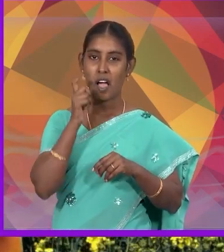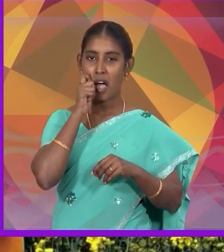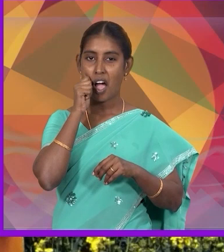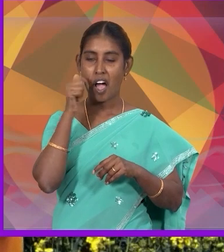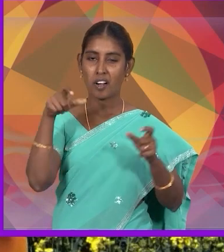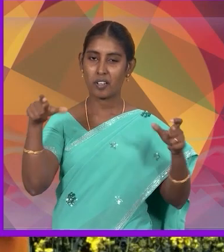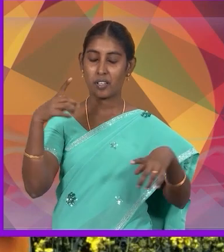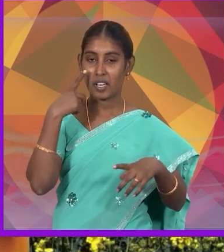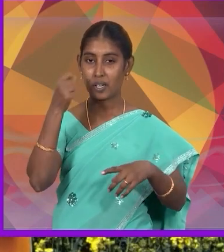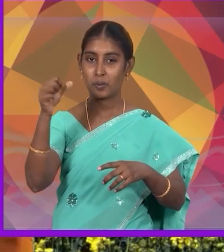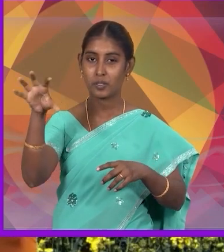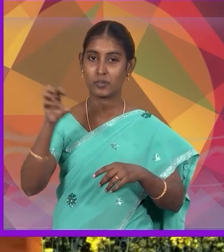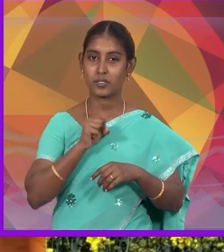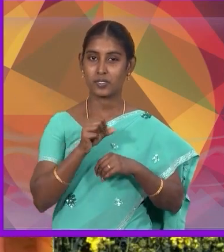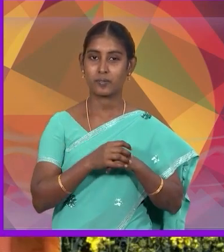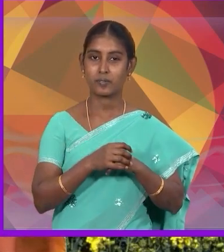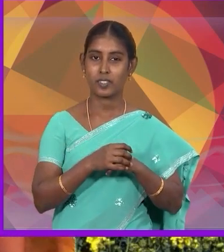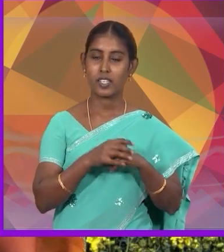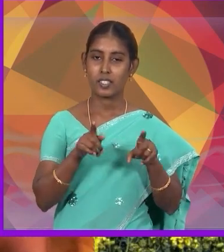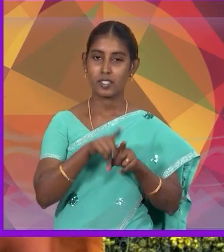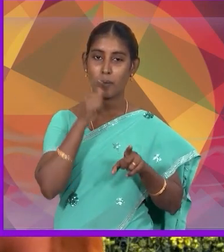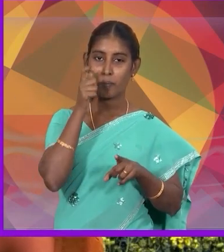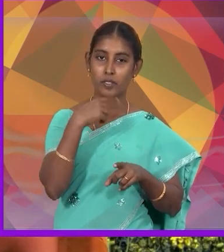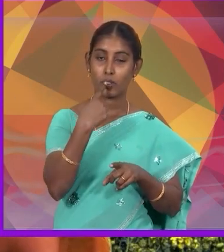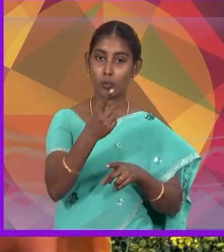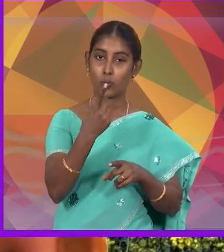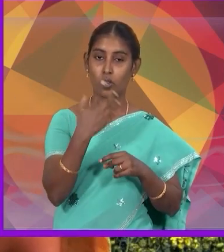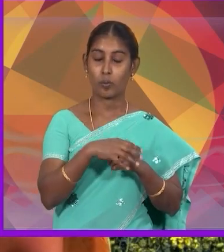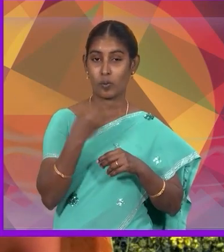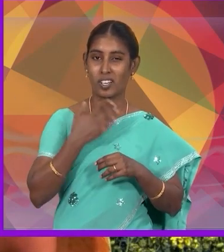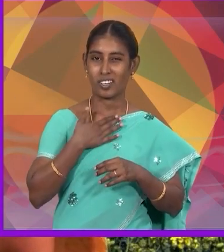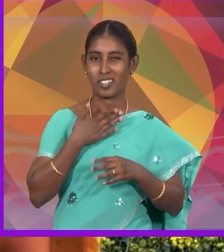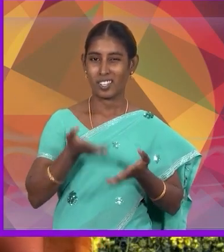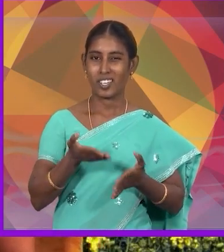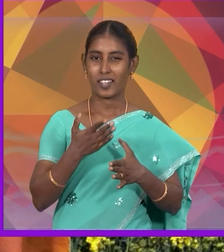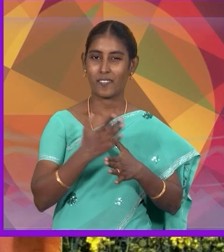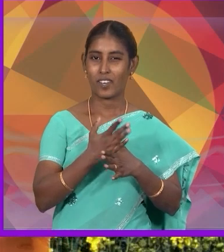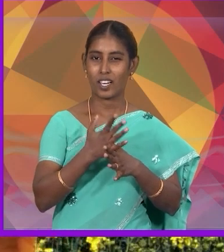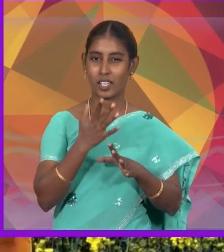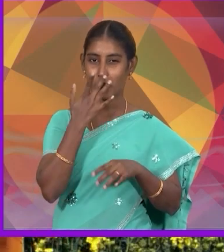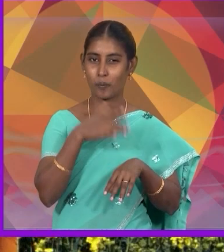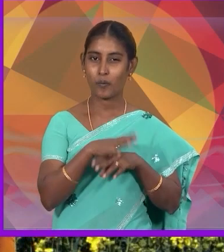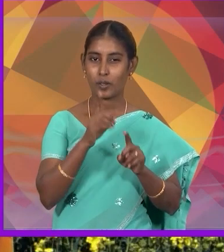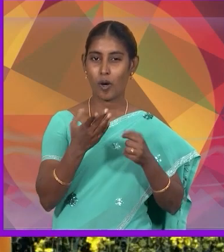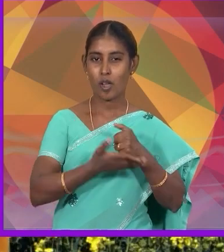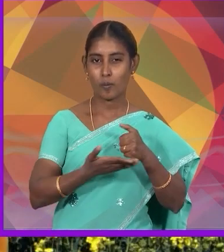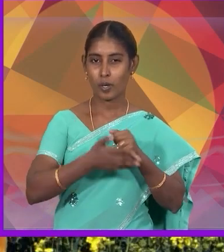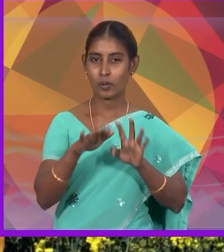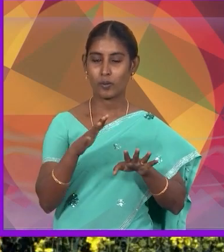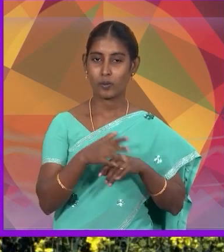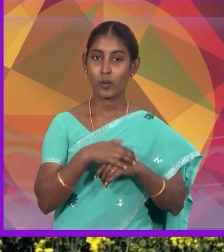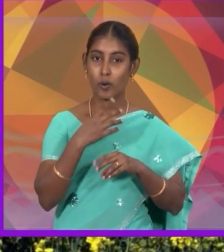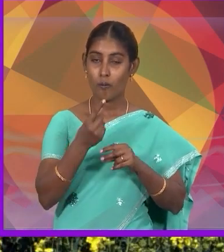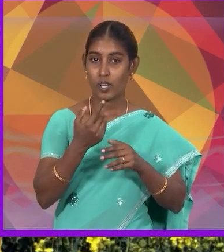கஷ்டமா இருக்கும். அதுக்குன்னு ஒருத்தர் இருப்பாருங்க, அவர்கிட்ட முன்னாடியே சொல்லி என் வயலுக்கு 10 பேர் வேணும்பா, நாளைக்கே அறுப்பறுக்கணும்